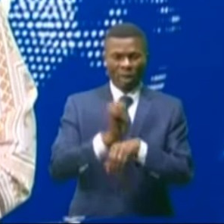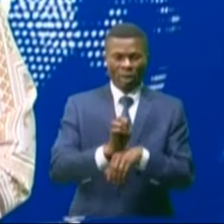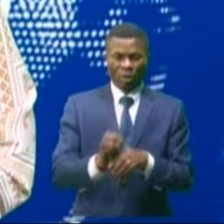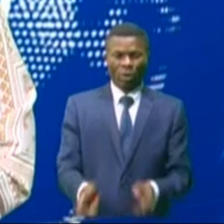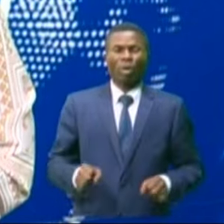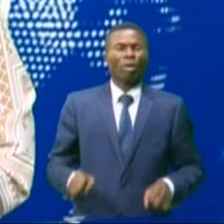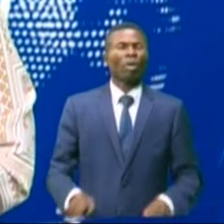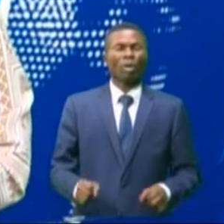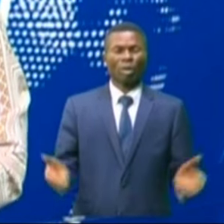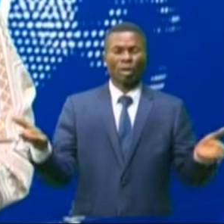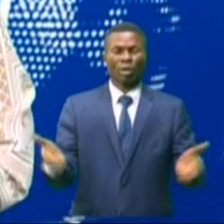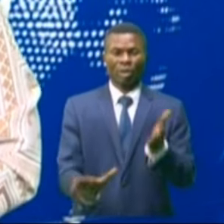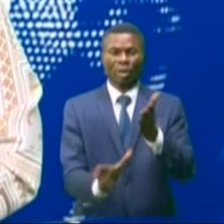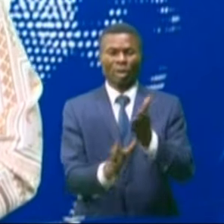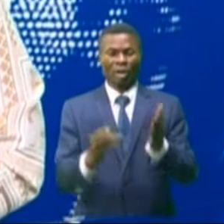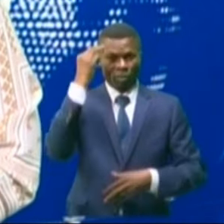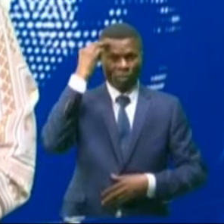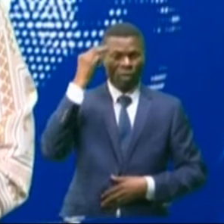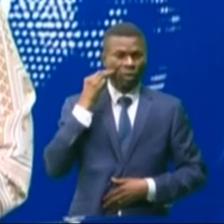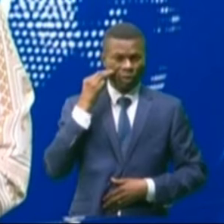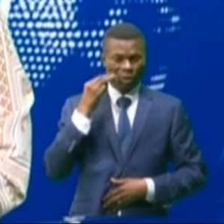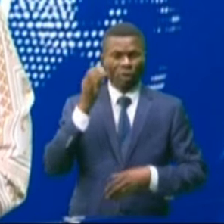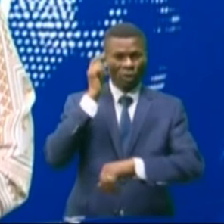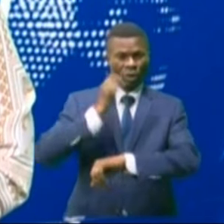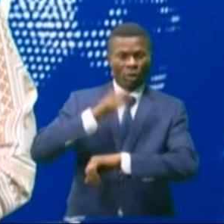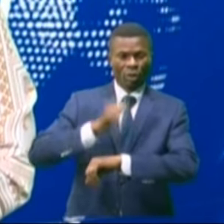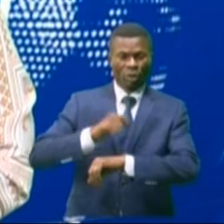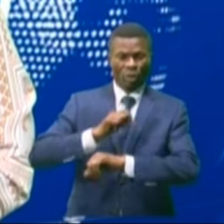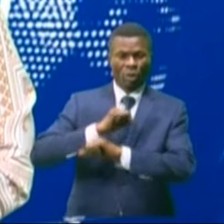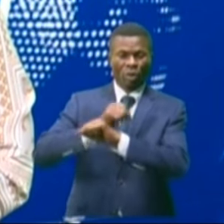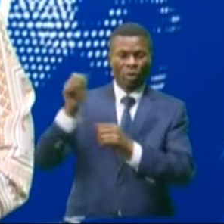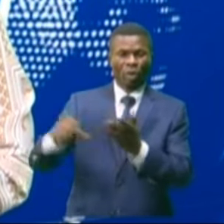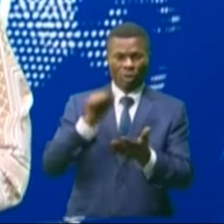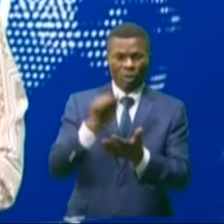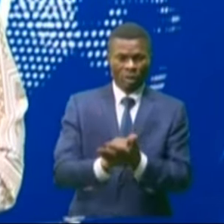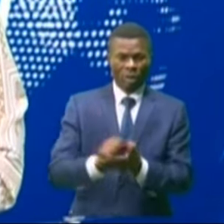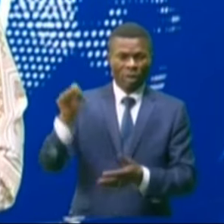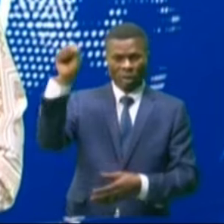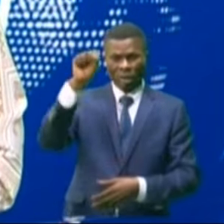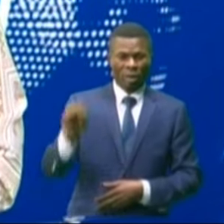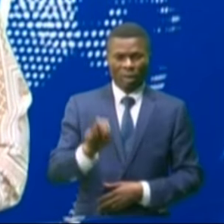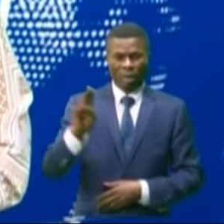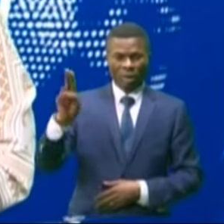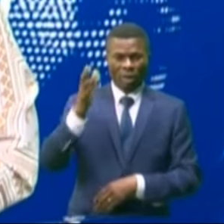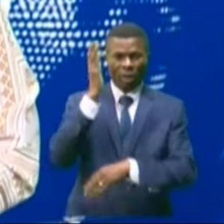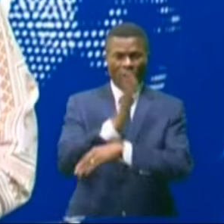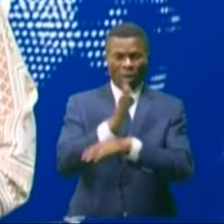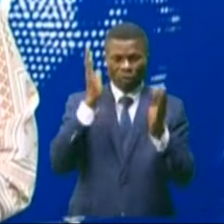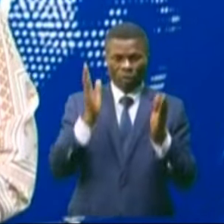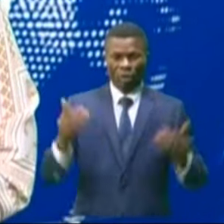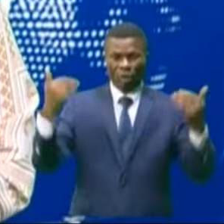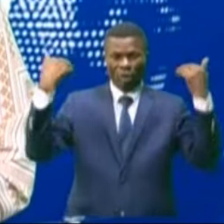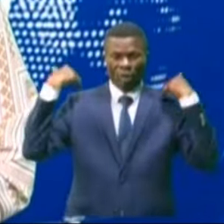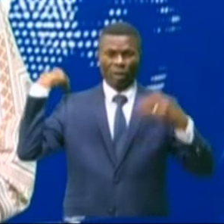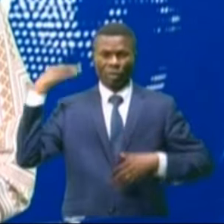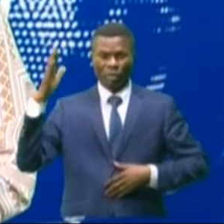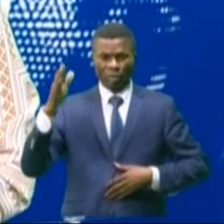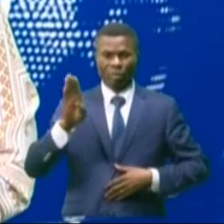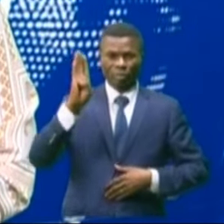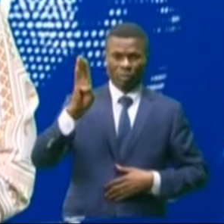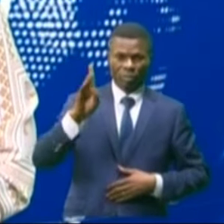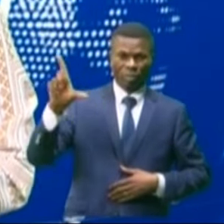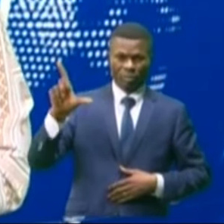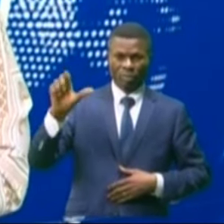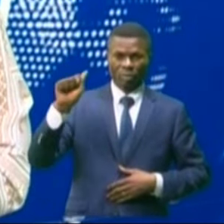en présence du vice-ministre de la Justice et garde des Sceaux Samuel Mbemba et du conseiller du chef de l'État Blaise